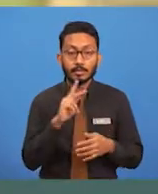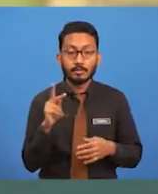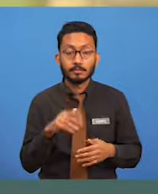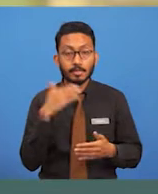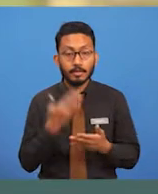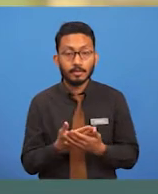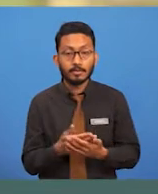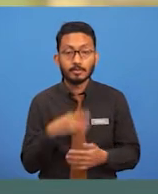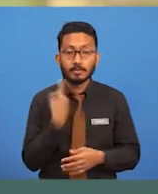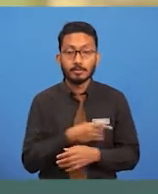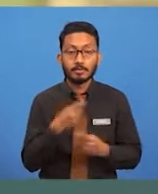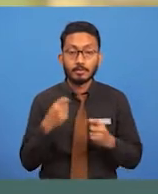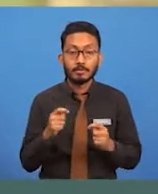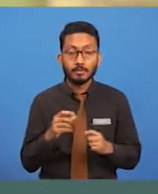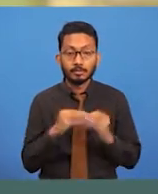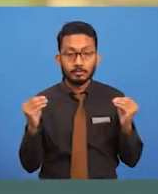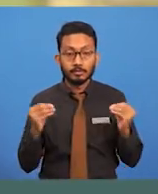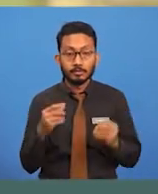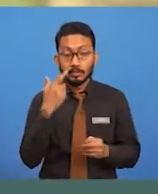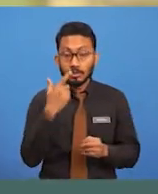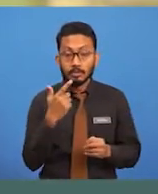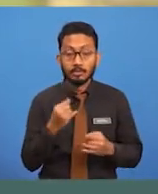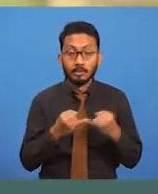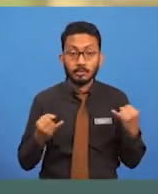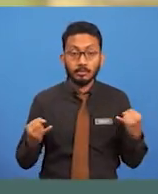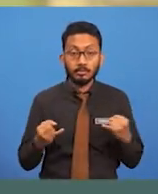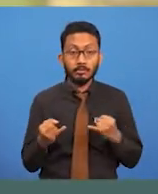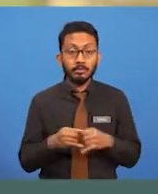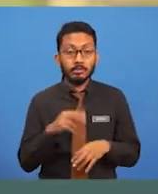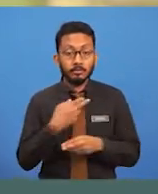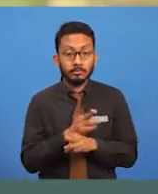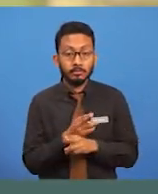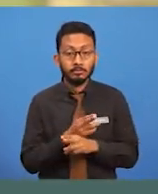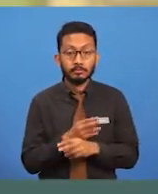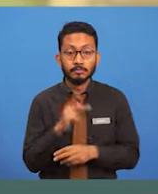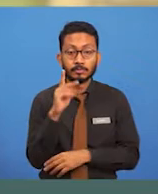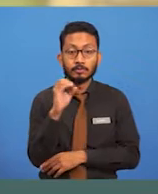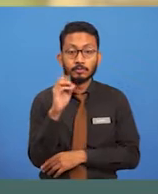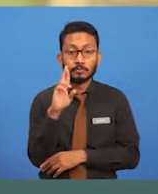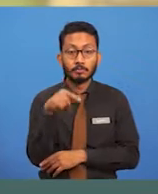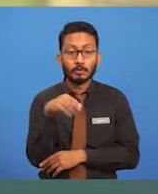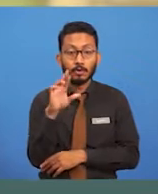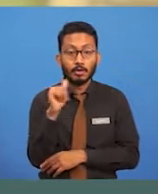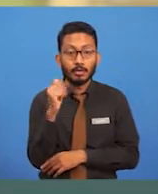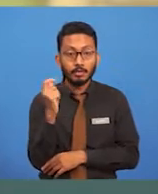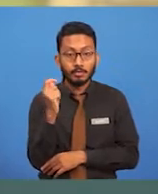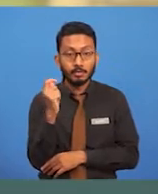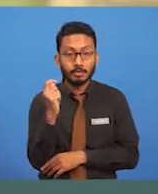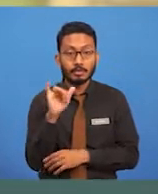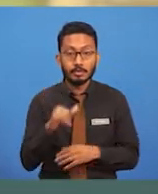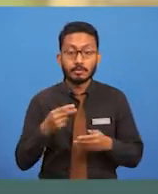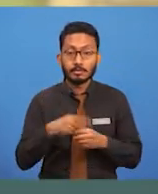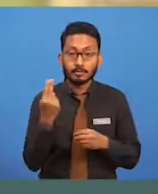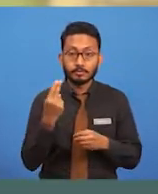Baiklah, kita telah selesai melihat jenis-jenis rekaan korporat yang boleh dihasilkan.